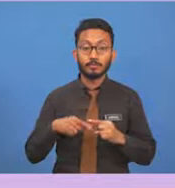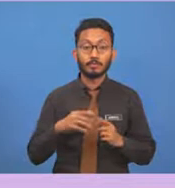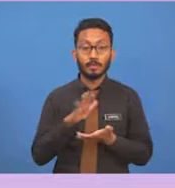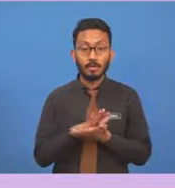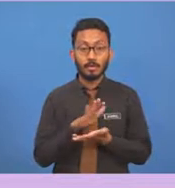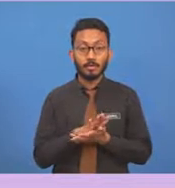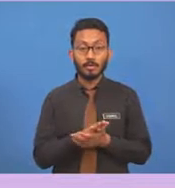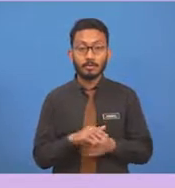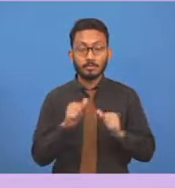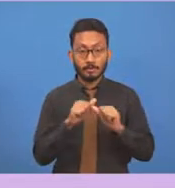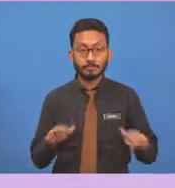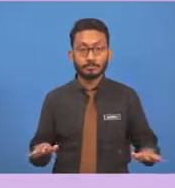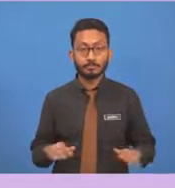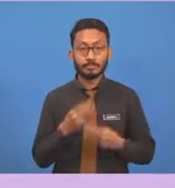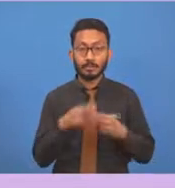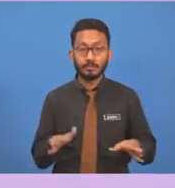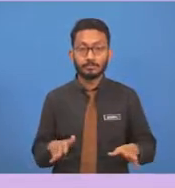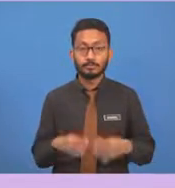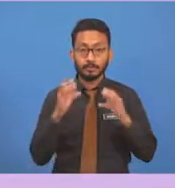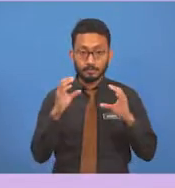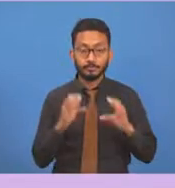harmoni. Cikgu.